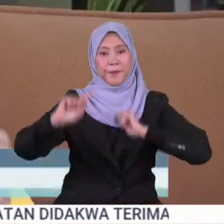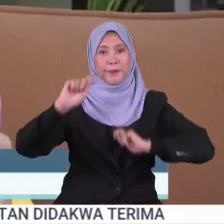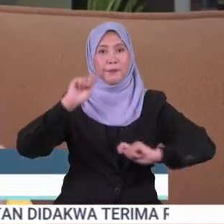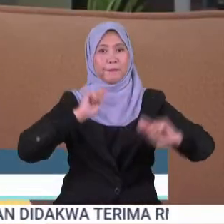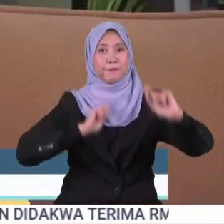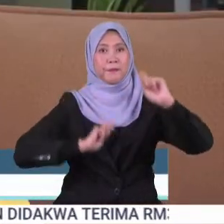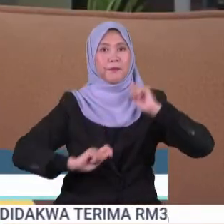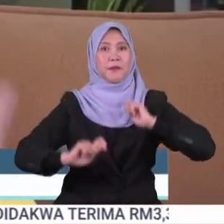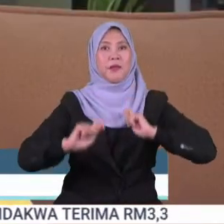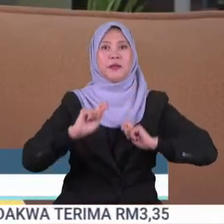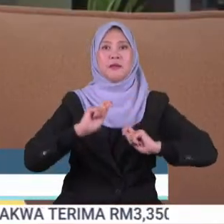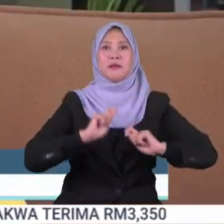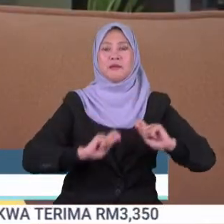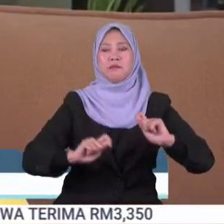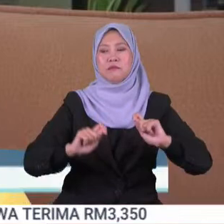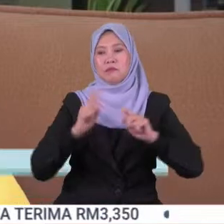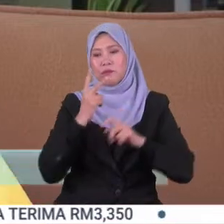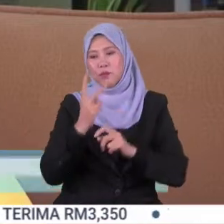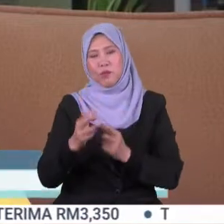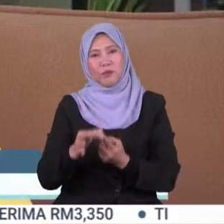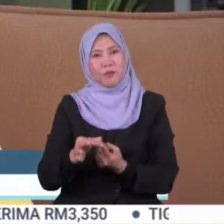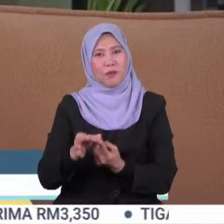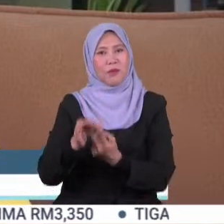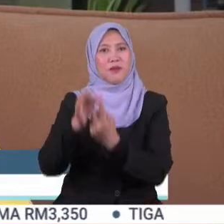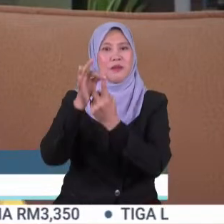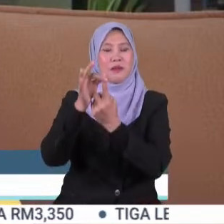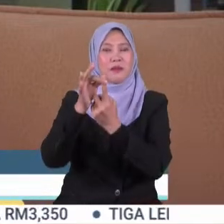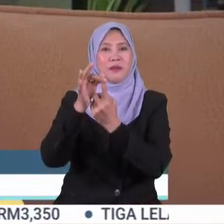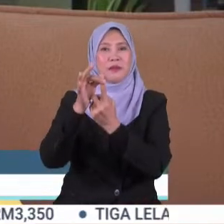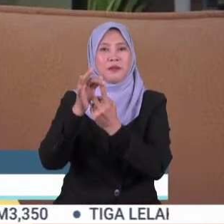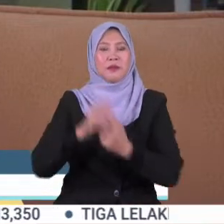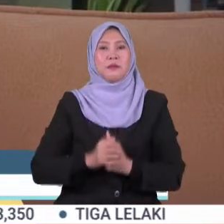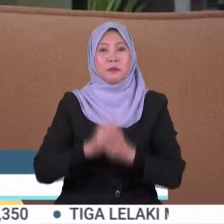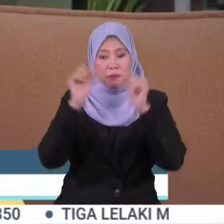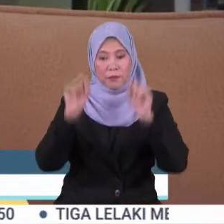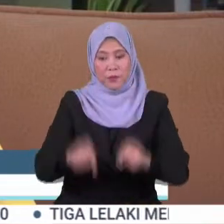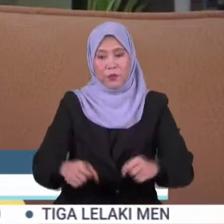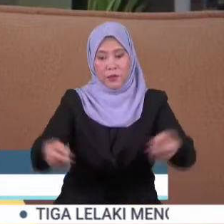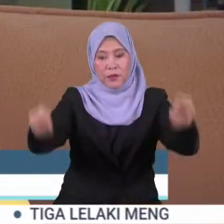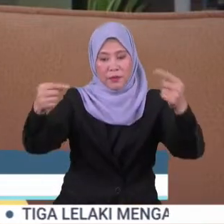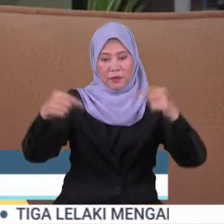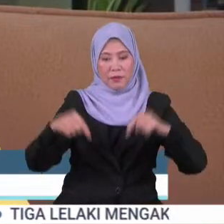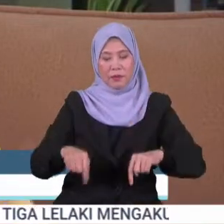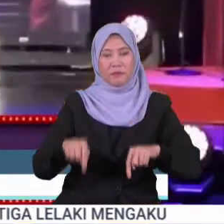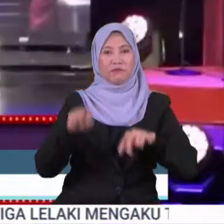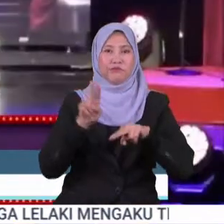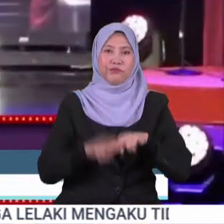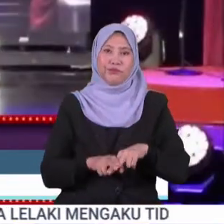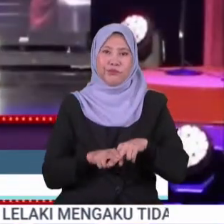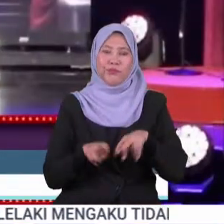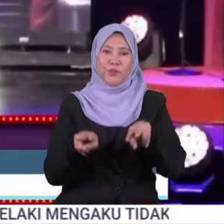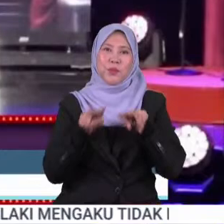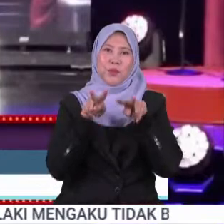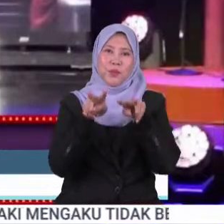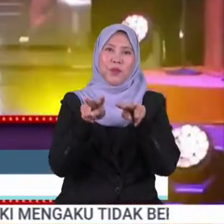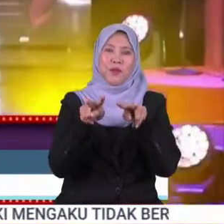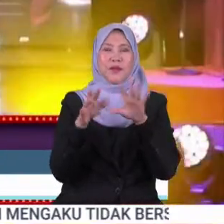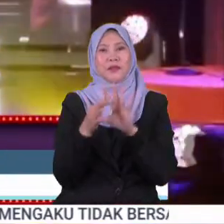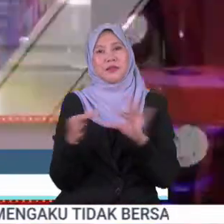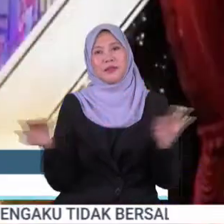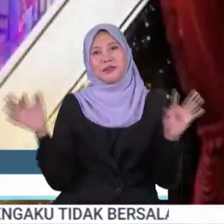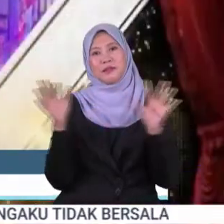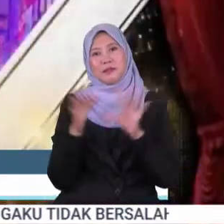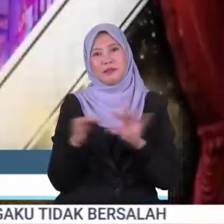adalah sesuatu yang agak unik and you boleh datang menghayati cerita-cerita yang